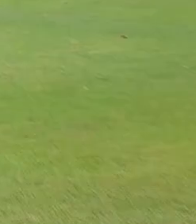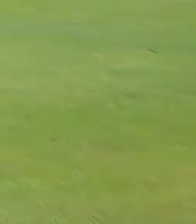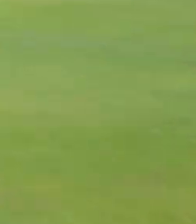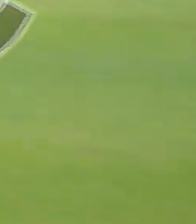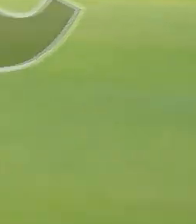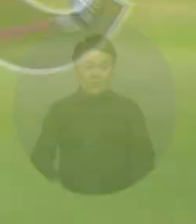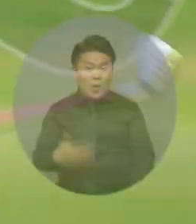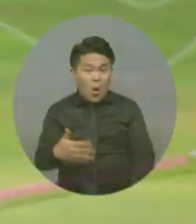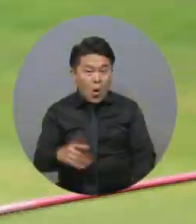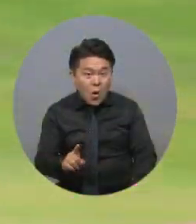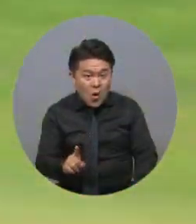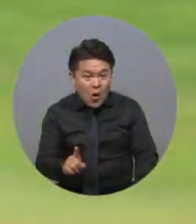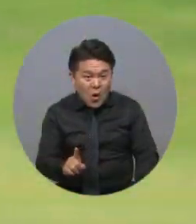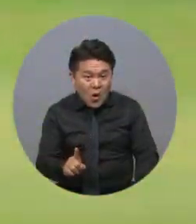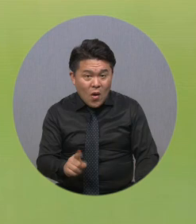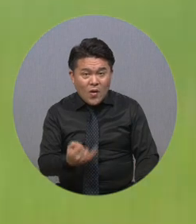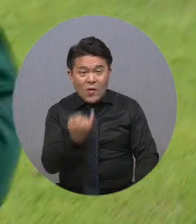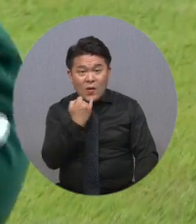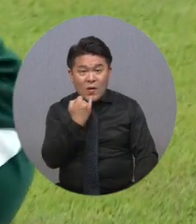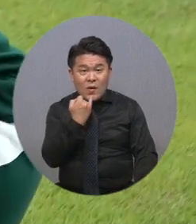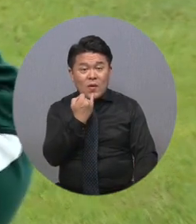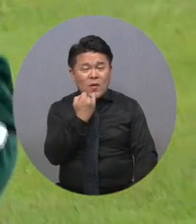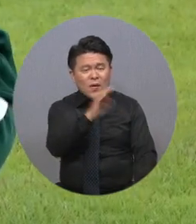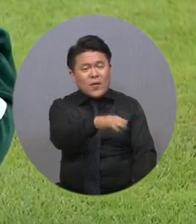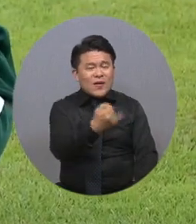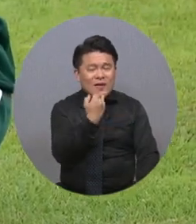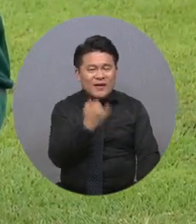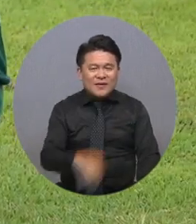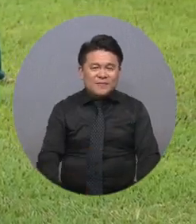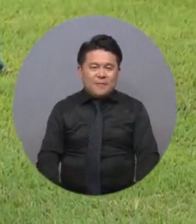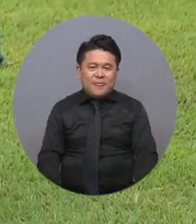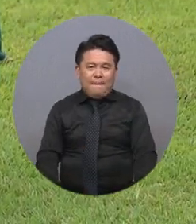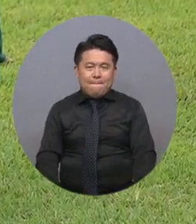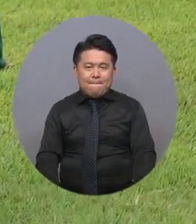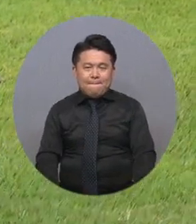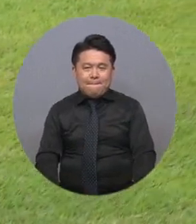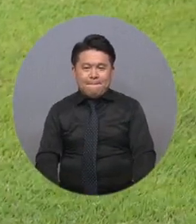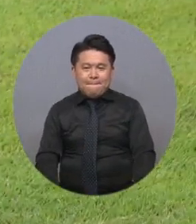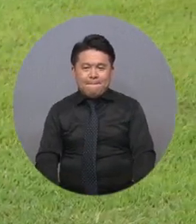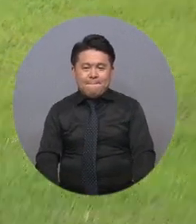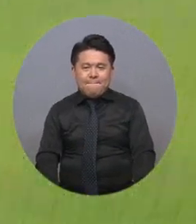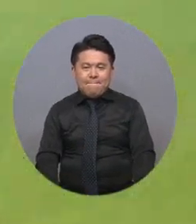와, 진짜 조금만 가면 돼. 아까비, 아까비. 괜찮아, 괜찮아.